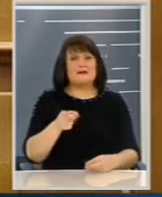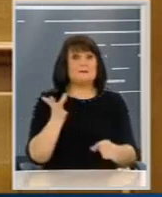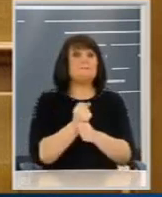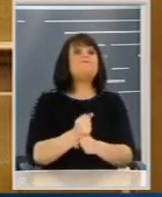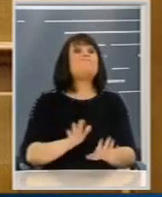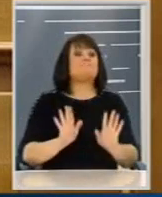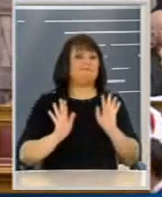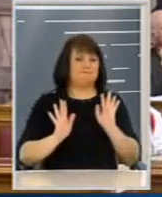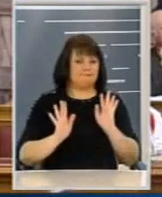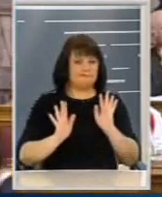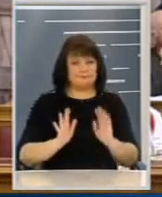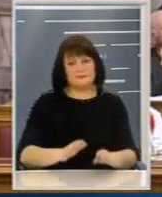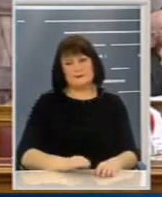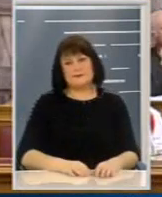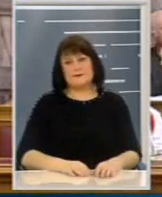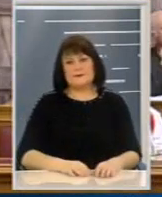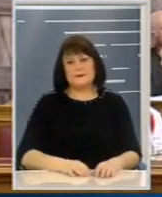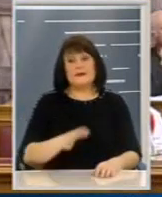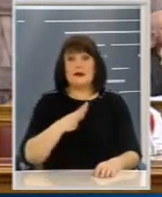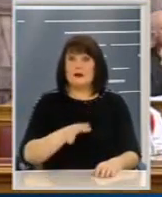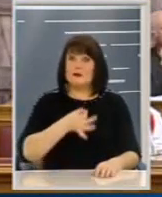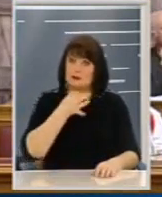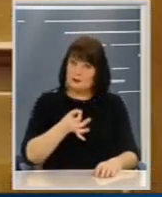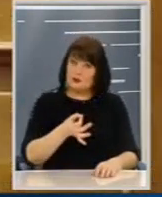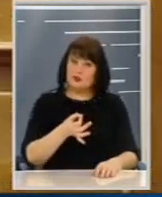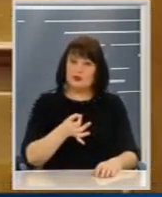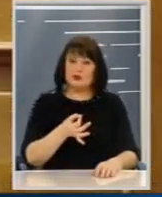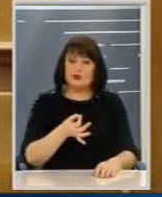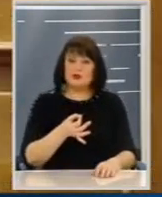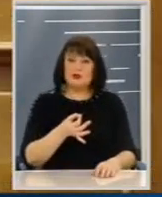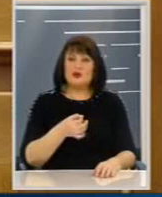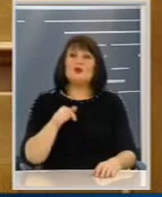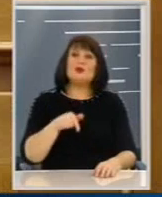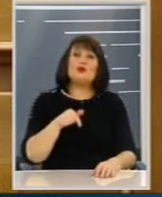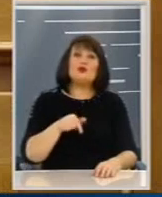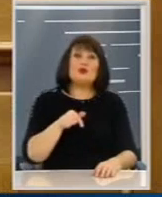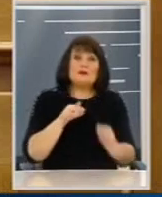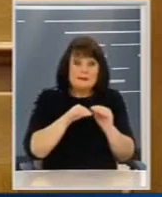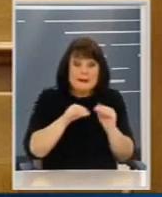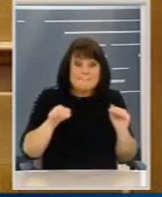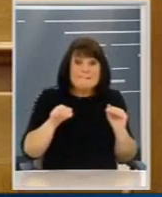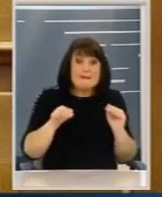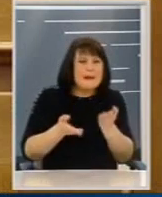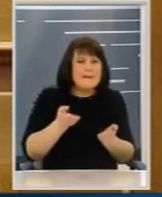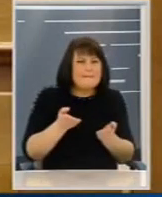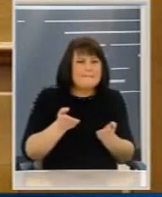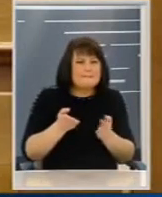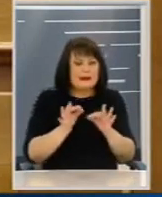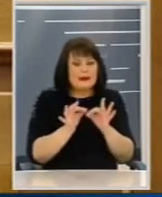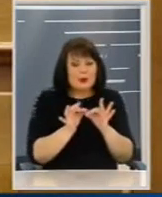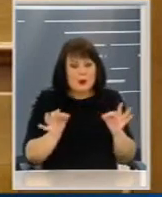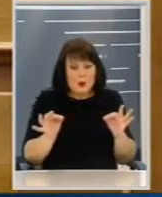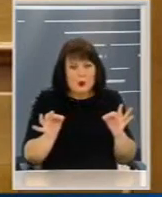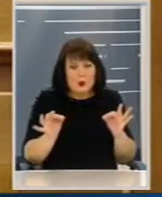επιτυχία. Και θα ήθελα να πω ότι αυτή είναι και η λεπτή κόκκινη γραμμή που συνδέει τη